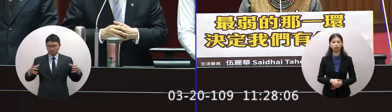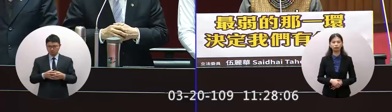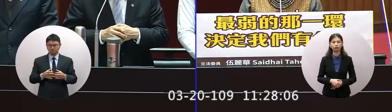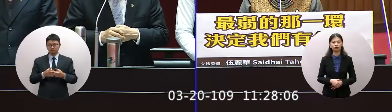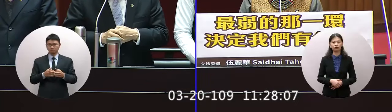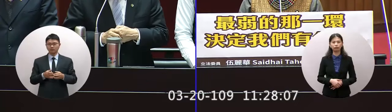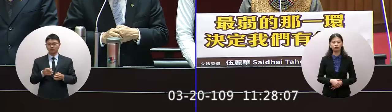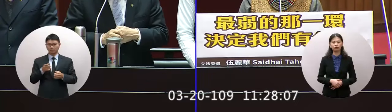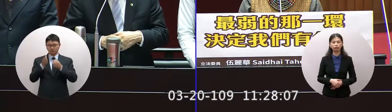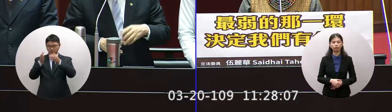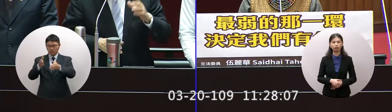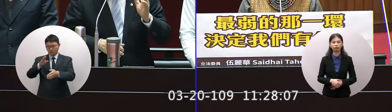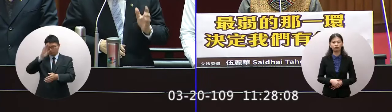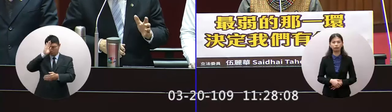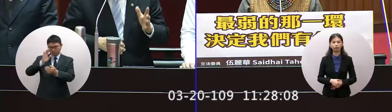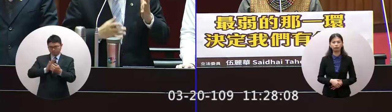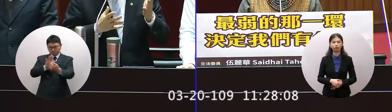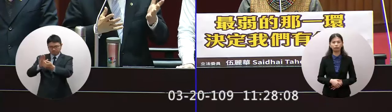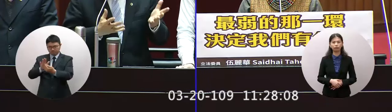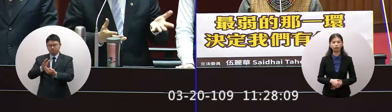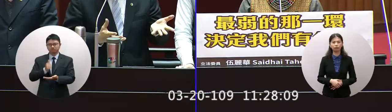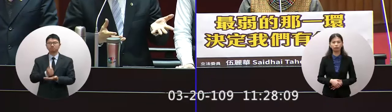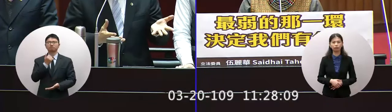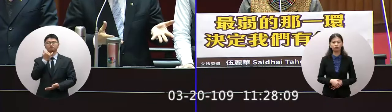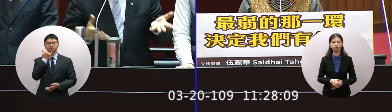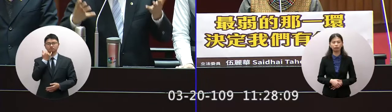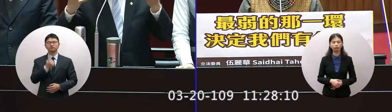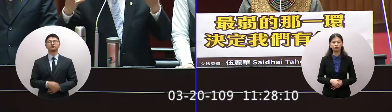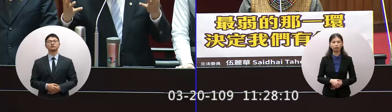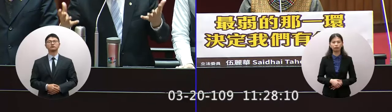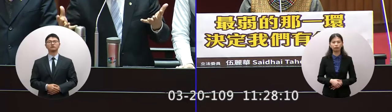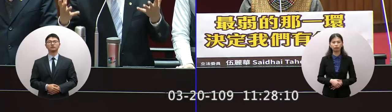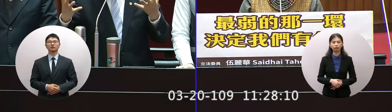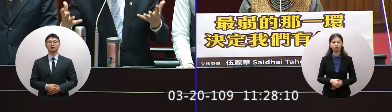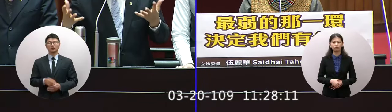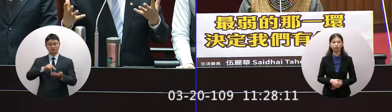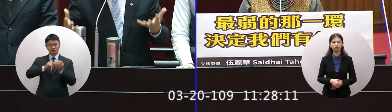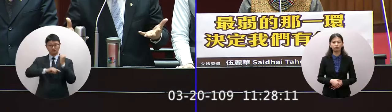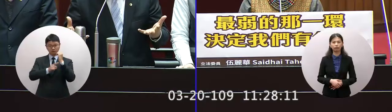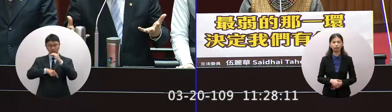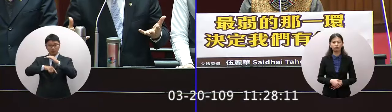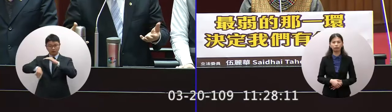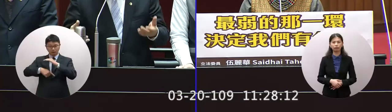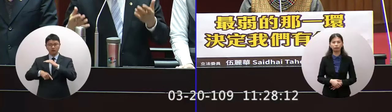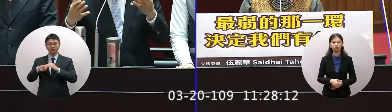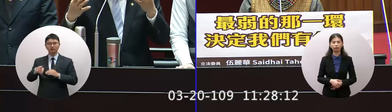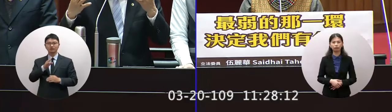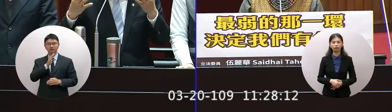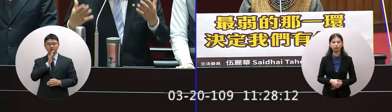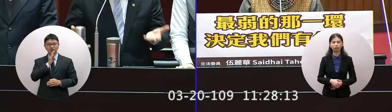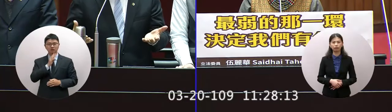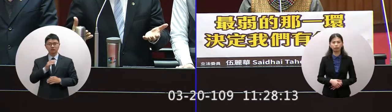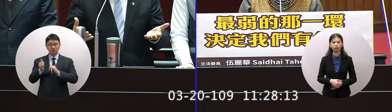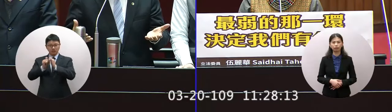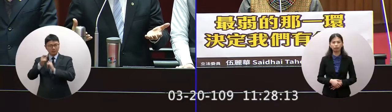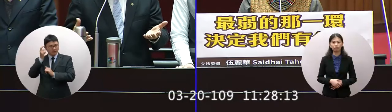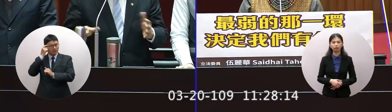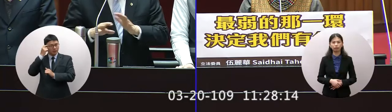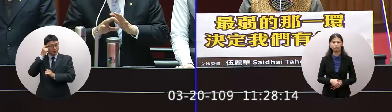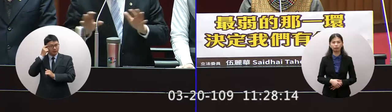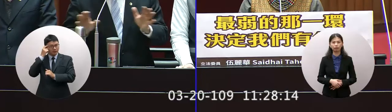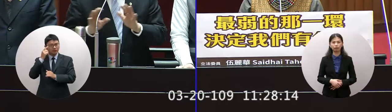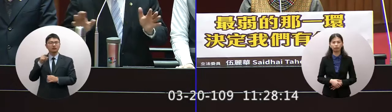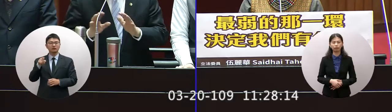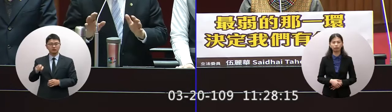对抗病疫。而像贵院代表最高的民意，这一次在最快的时